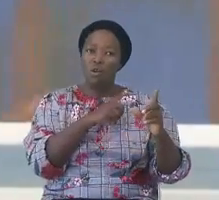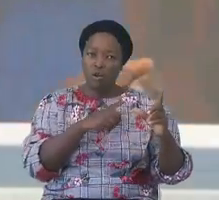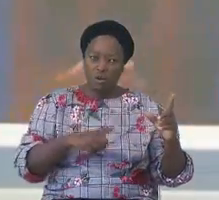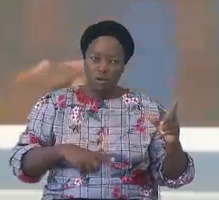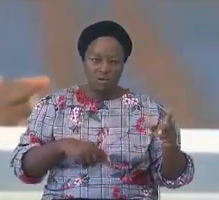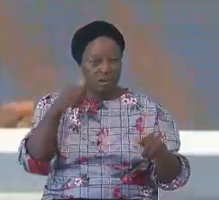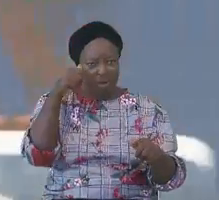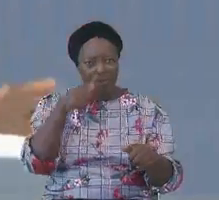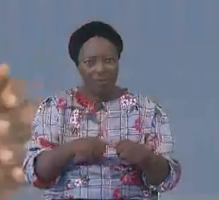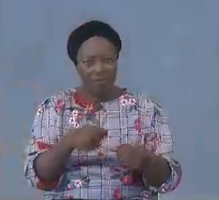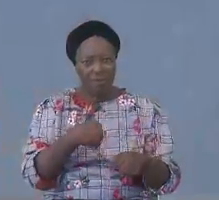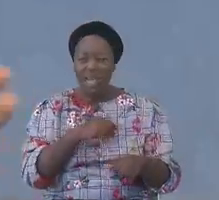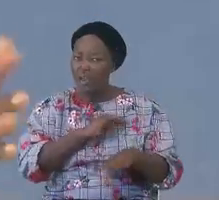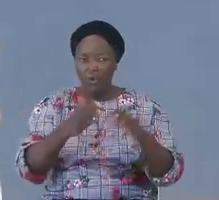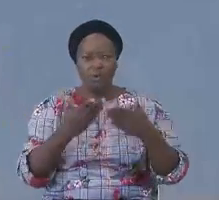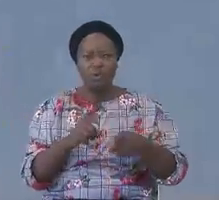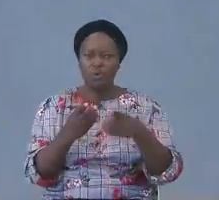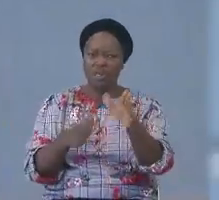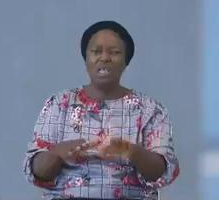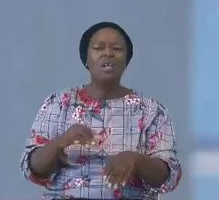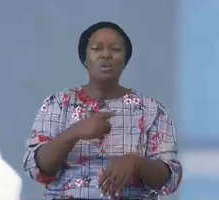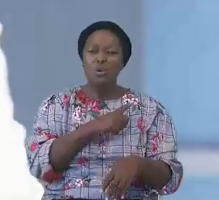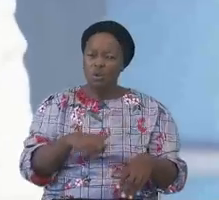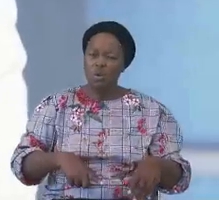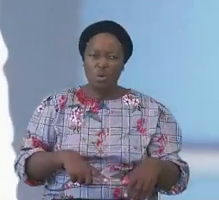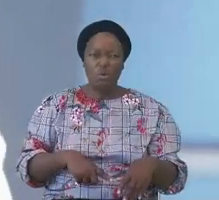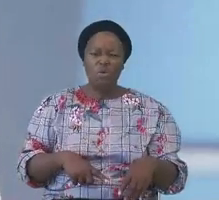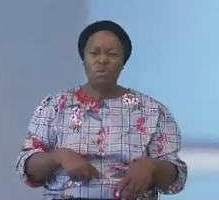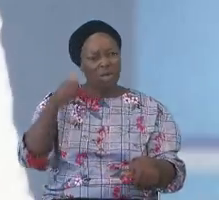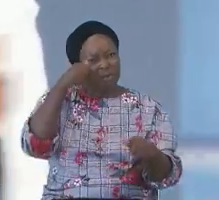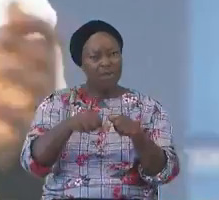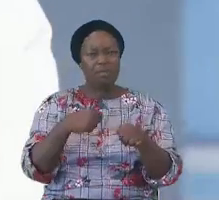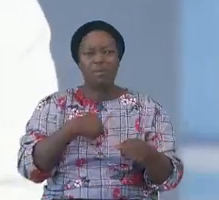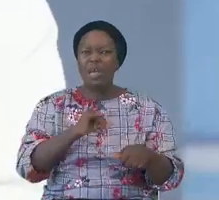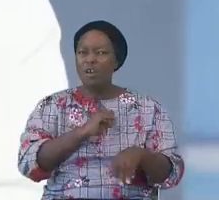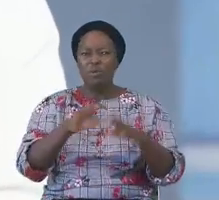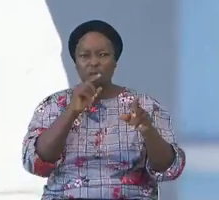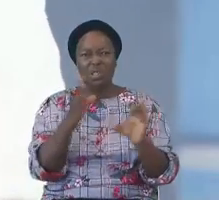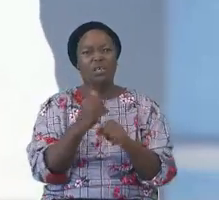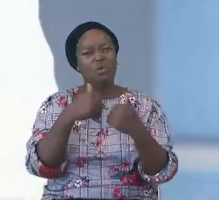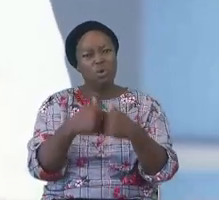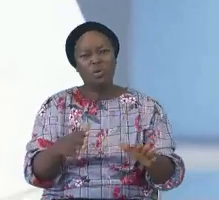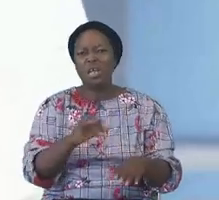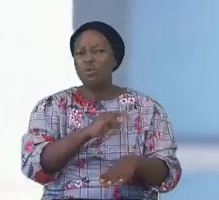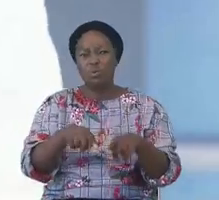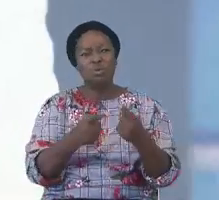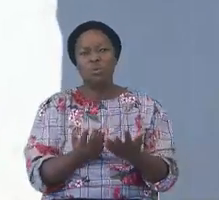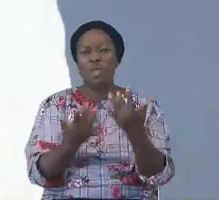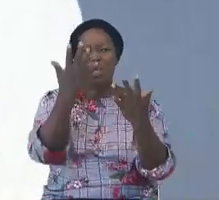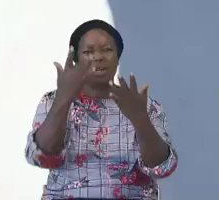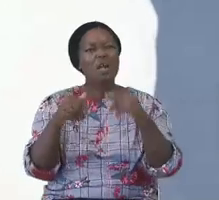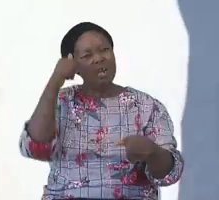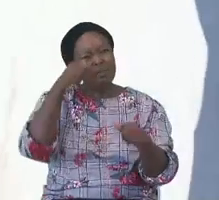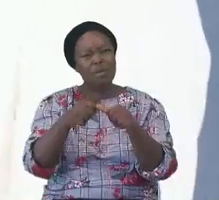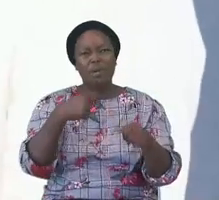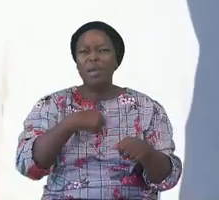royaume. Alors, l'homme a dit, Seigneur, souviens-toi de moi. Je ne veux pas périr, souviens-toi